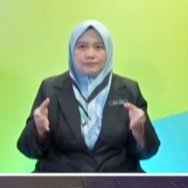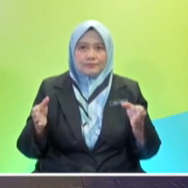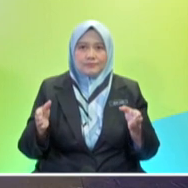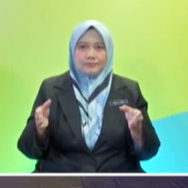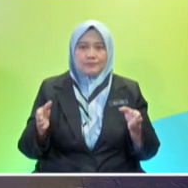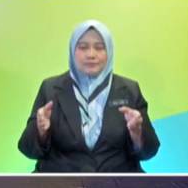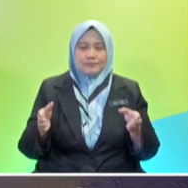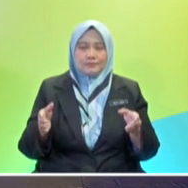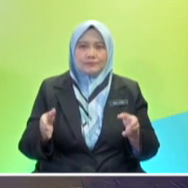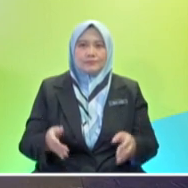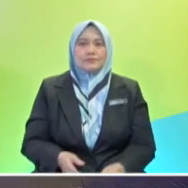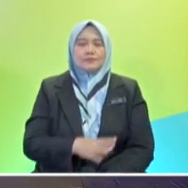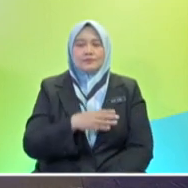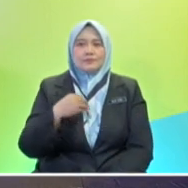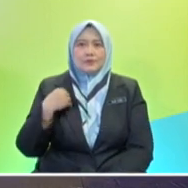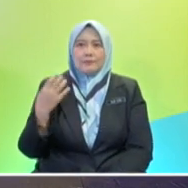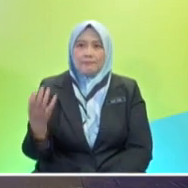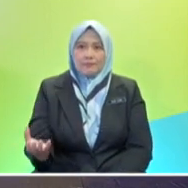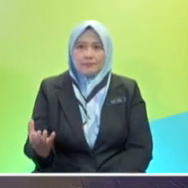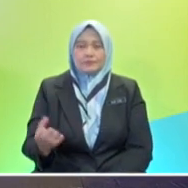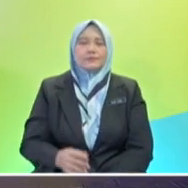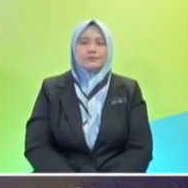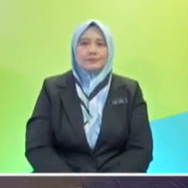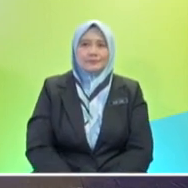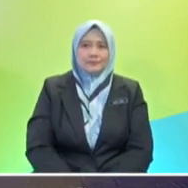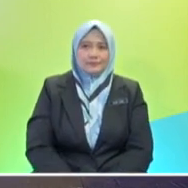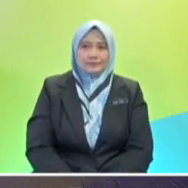Peralatan-peralatan di dapur. Baiklah, nampaknya